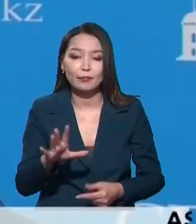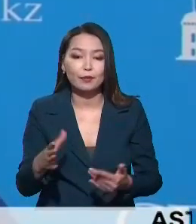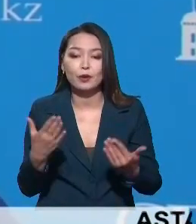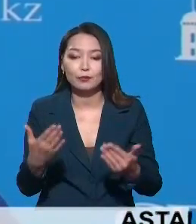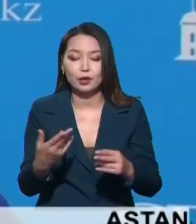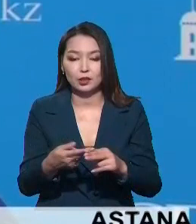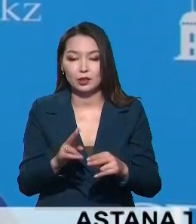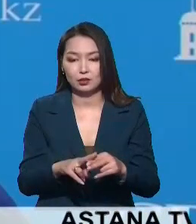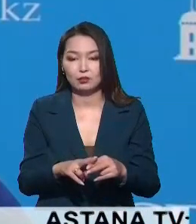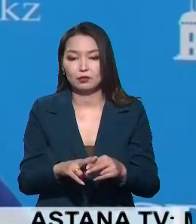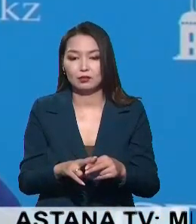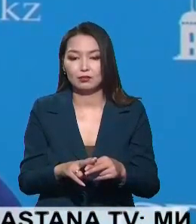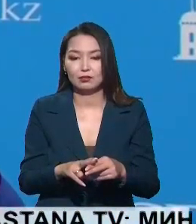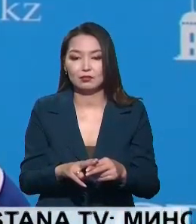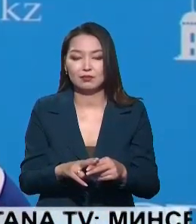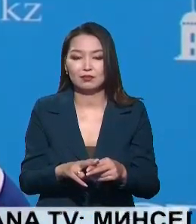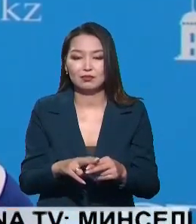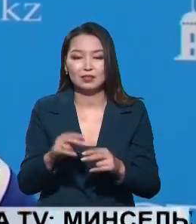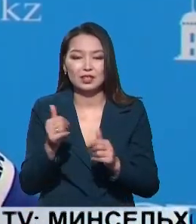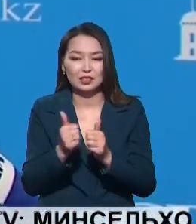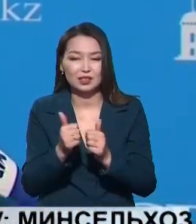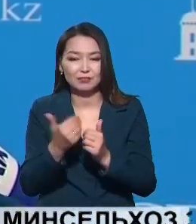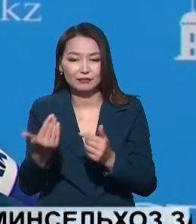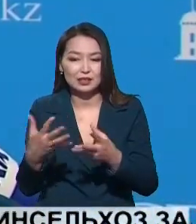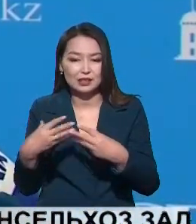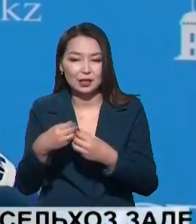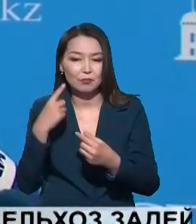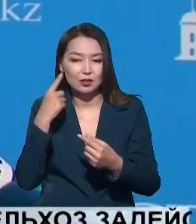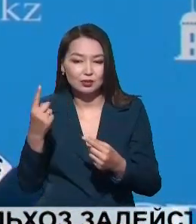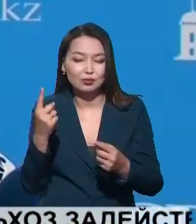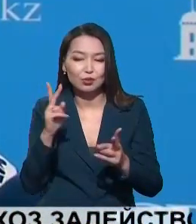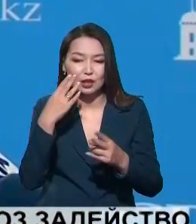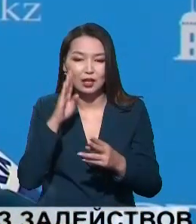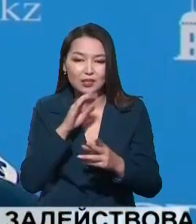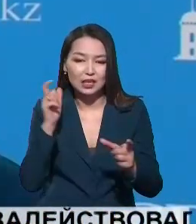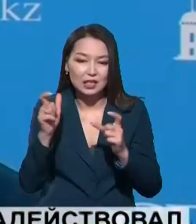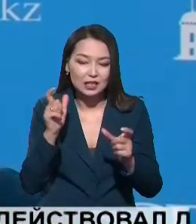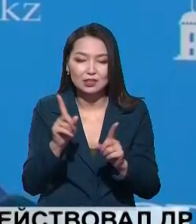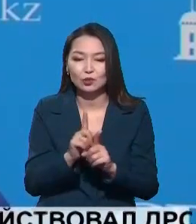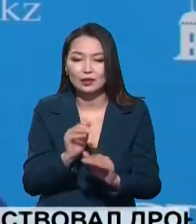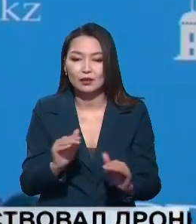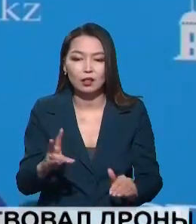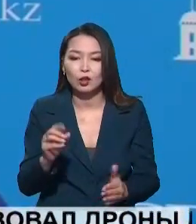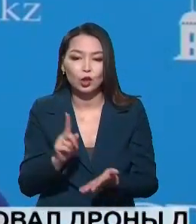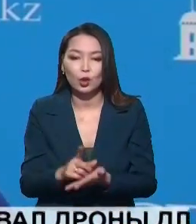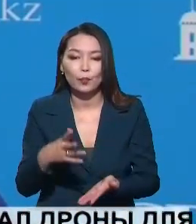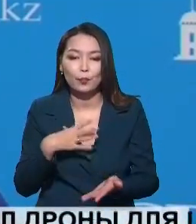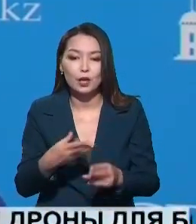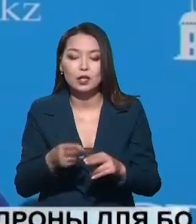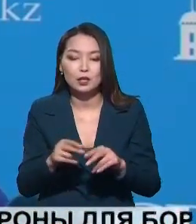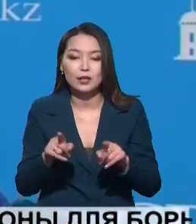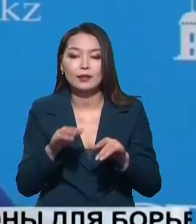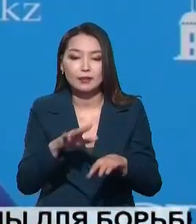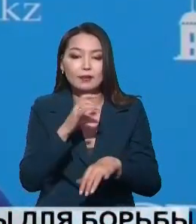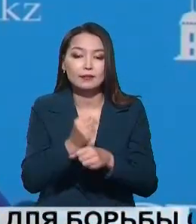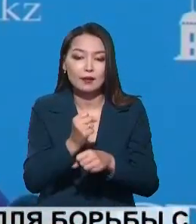ребенка, слышат крики одного из членов семьи, родителей или еще кого-то, и при этом делая замечание, то